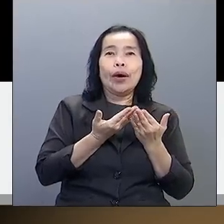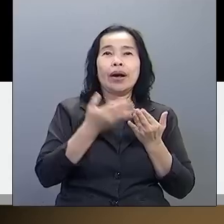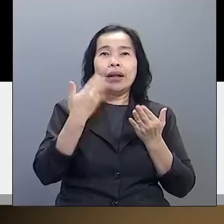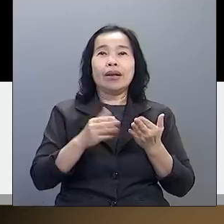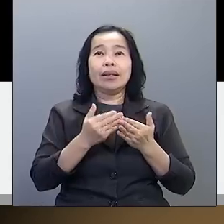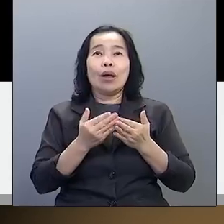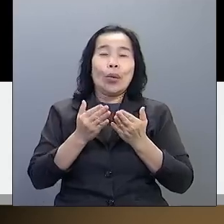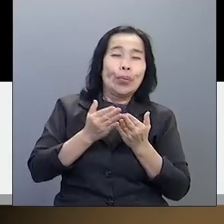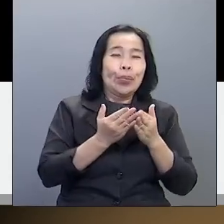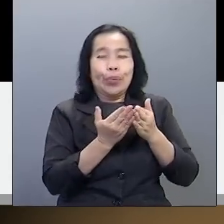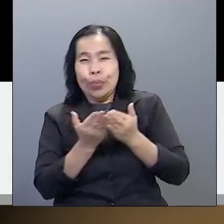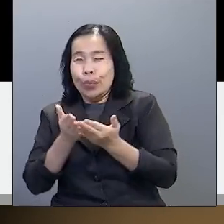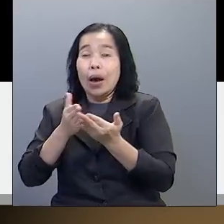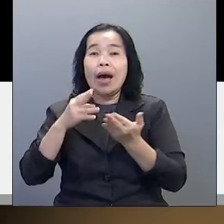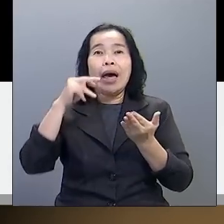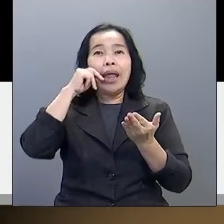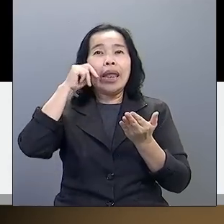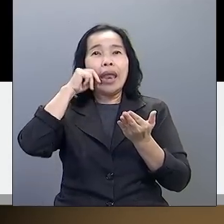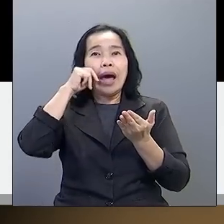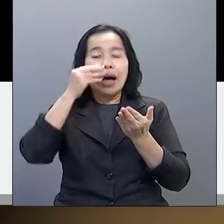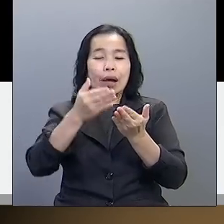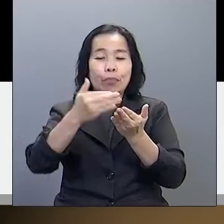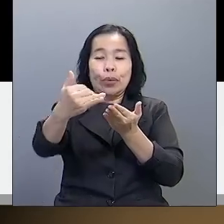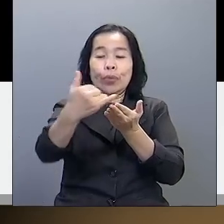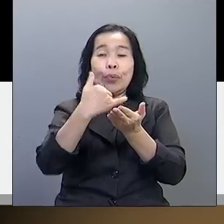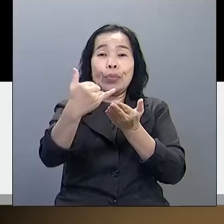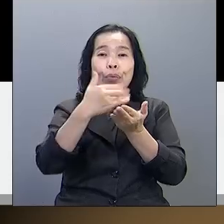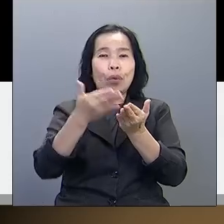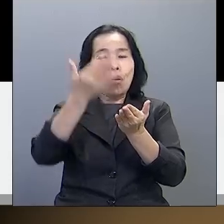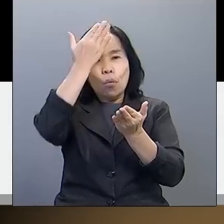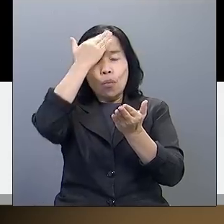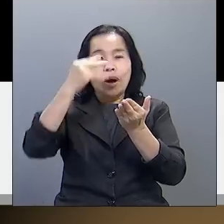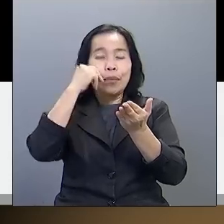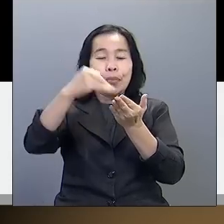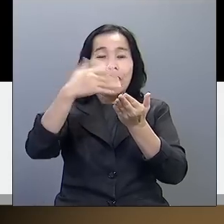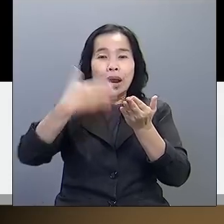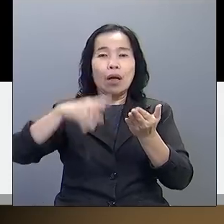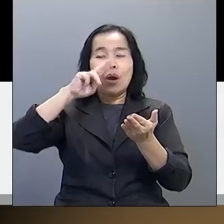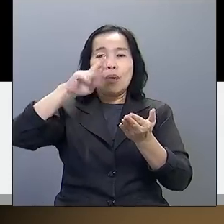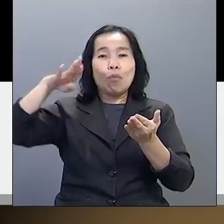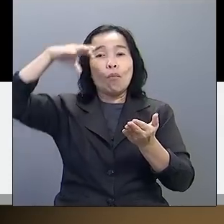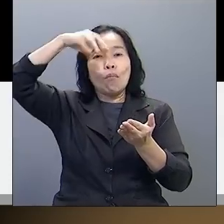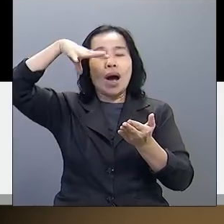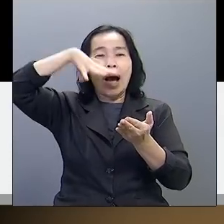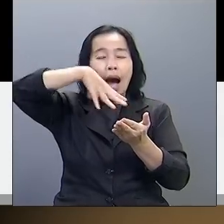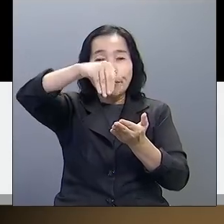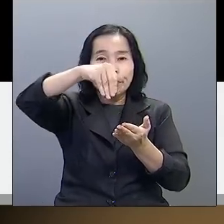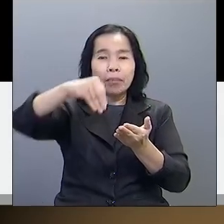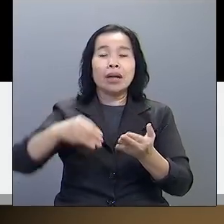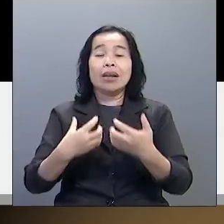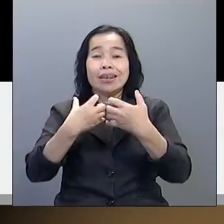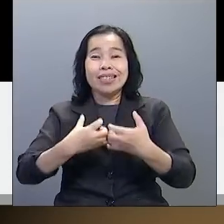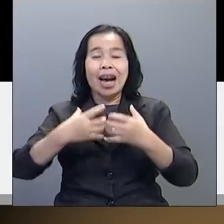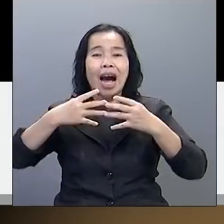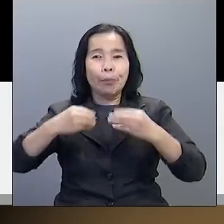ขณะที่ประสบเหตุน้ำเข้าที่หัวเรือก่อนเกิดปัญหากับระบบไฟฟ้าดับเครื่องจักรกลช่วยก็เกิ